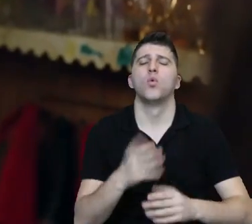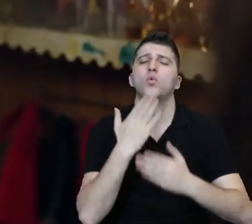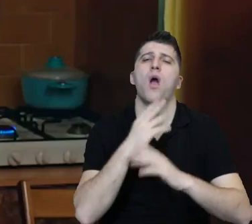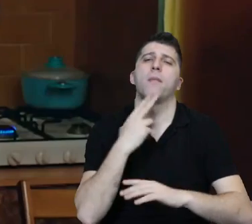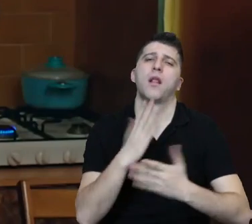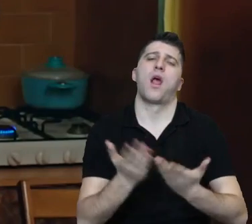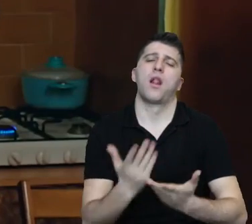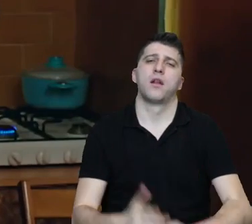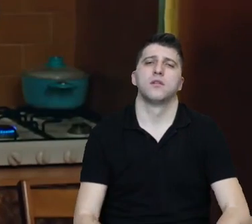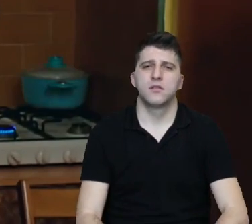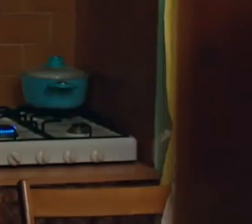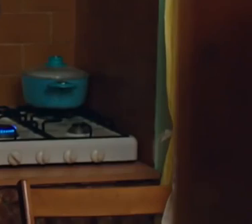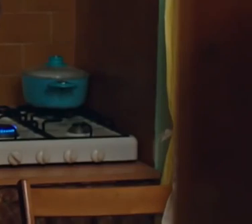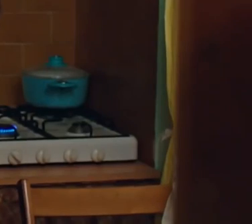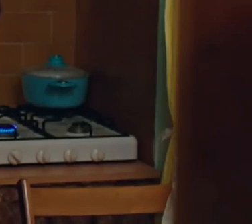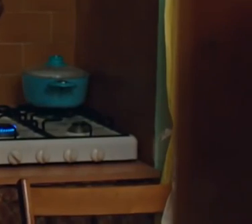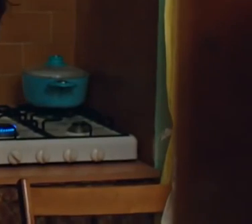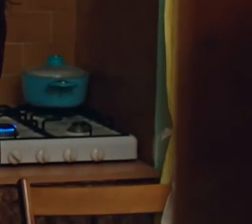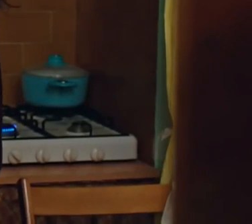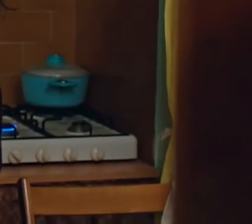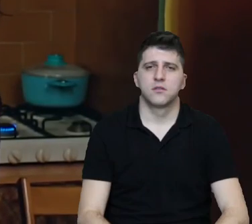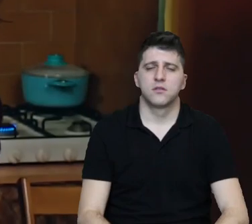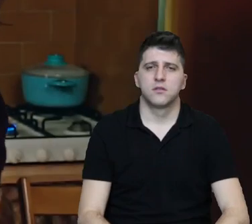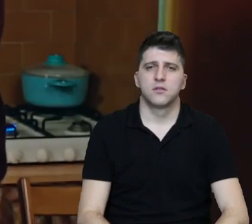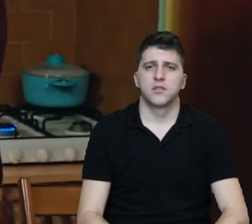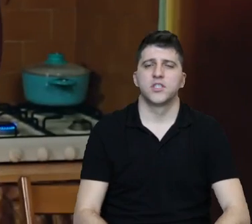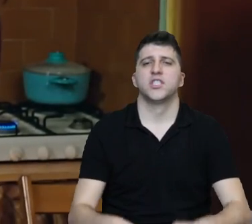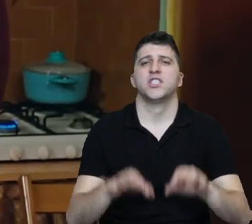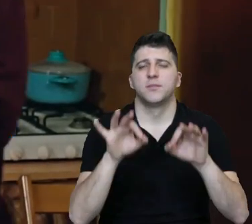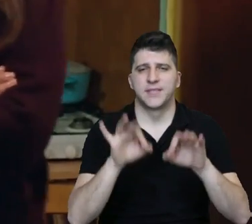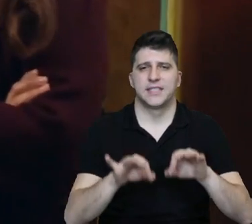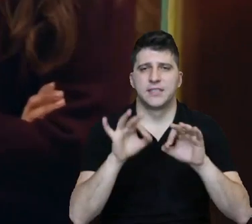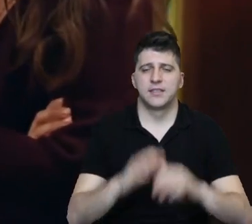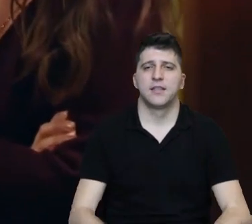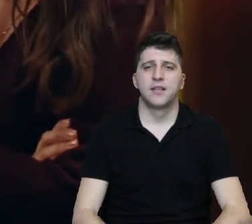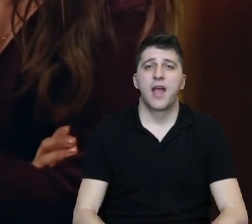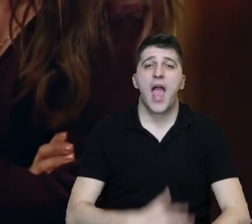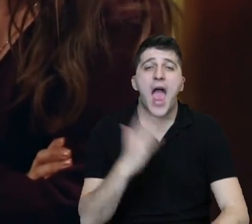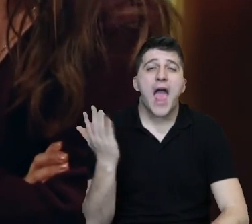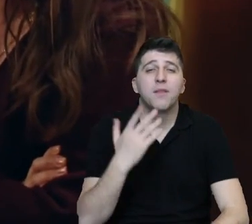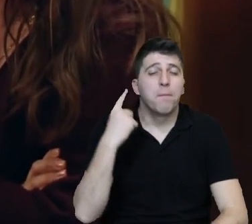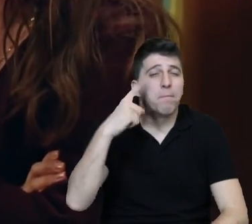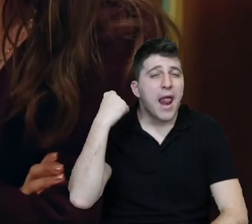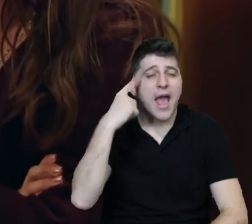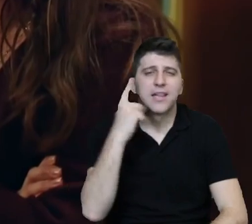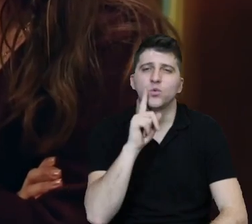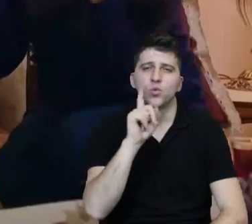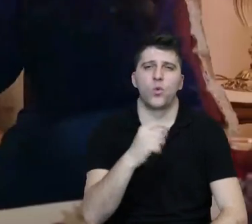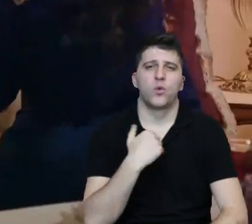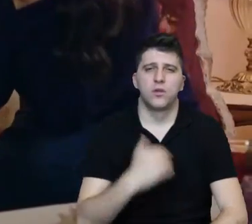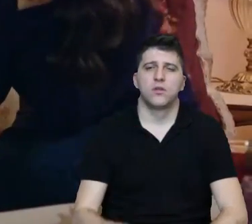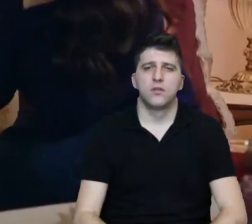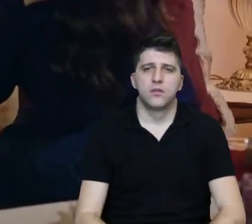abla, daha neler? Burcu çay dolduruyor. Şimdi en merak edilen soruya